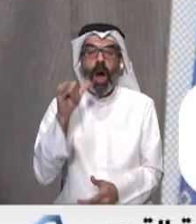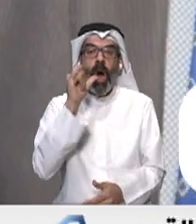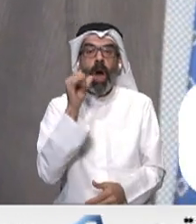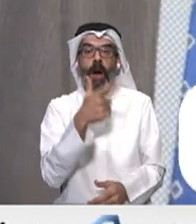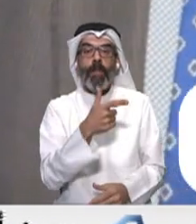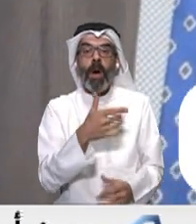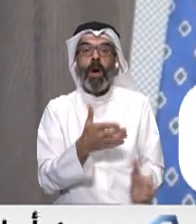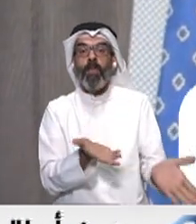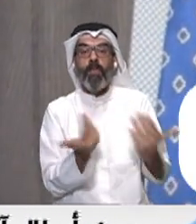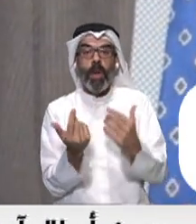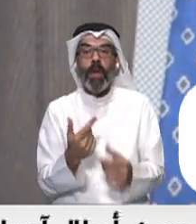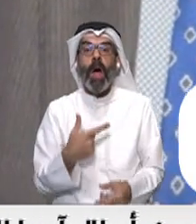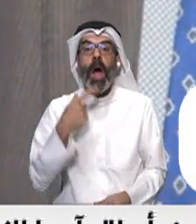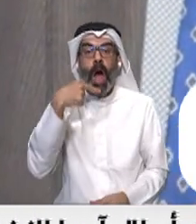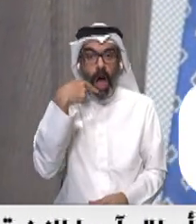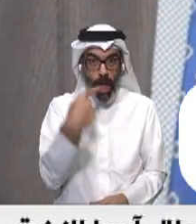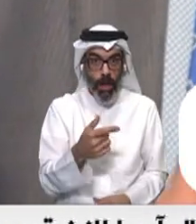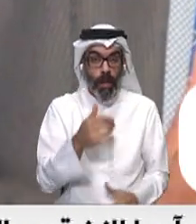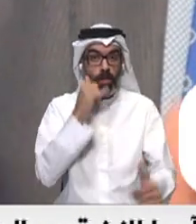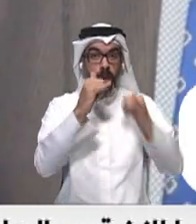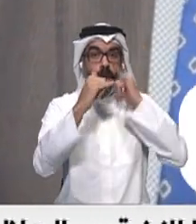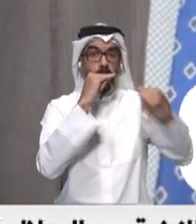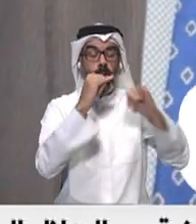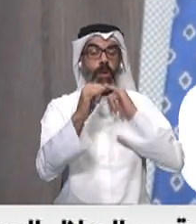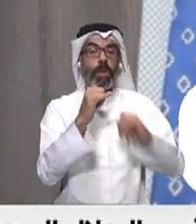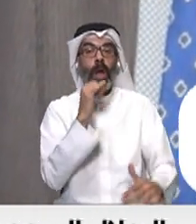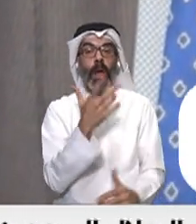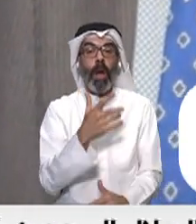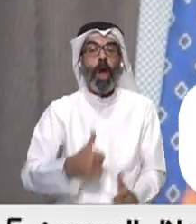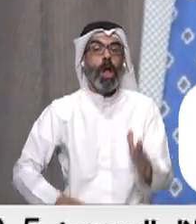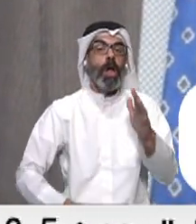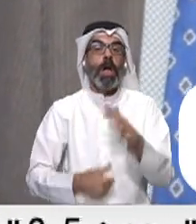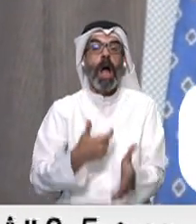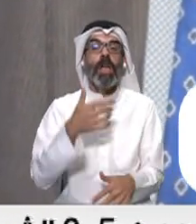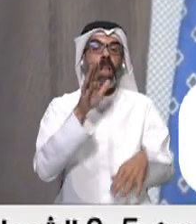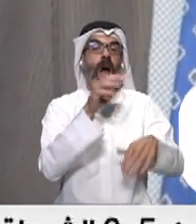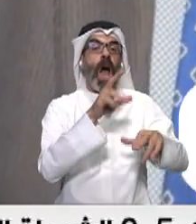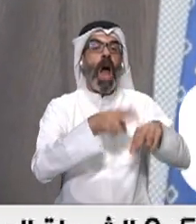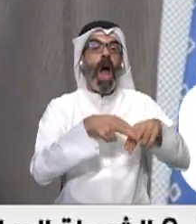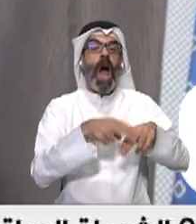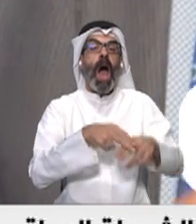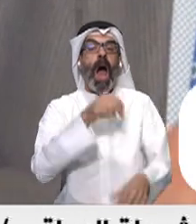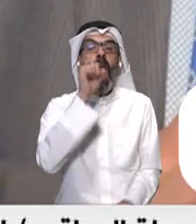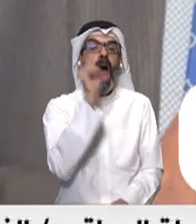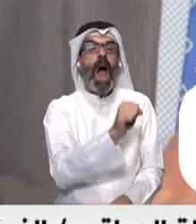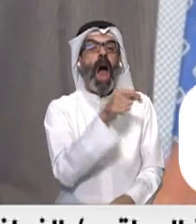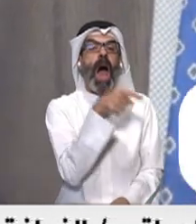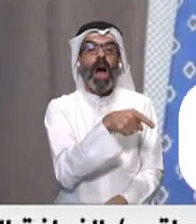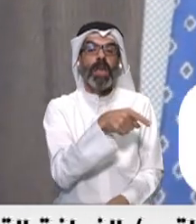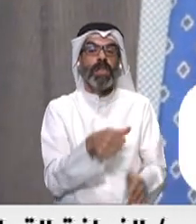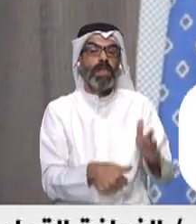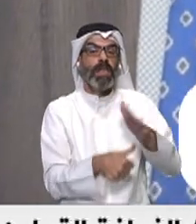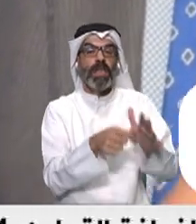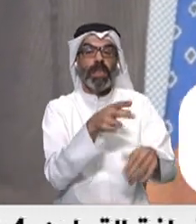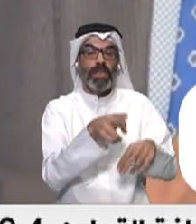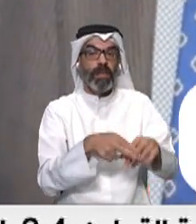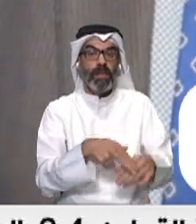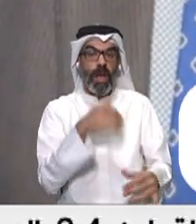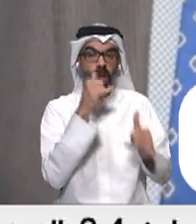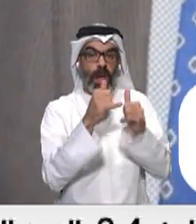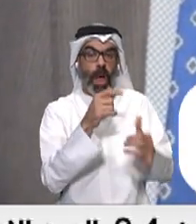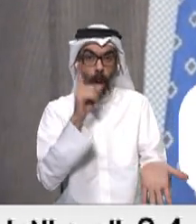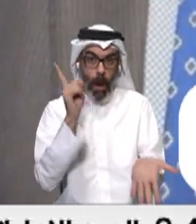البريطانيين كذلك تحدث عن اتصالاته برئيس الكيان المحتل مجرم الح حرب نتنياهو وبال المصادفه